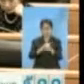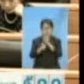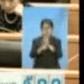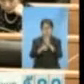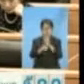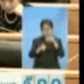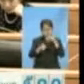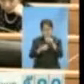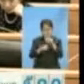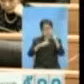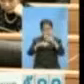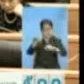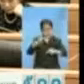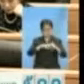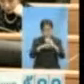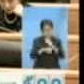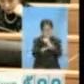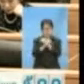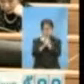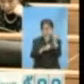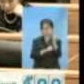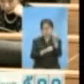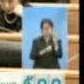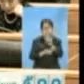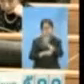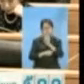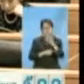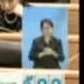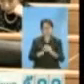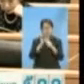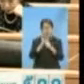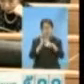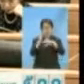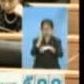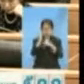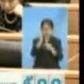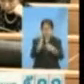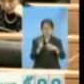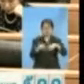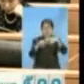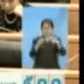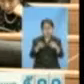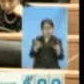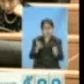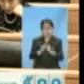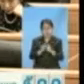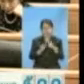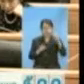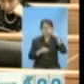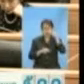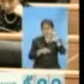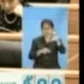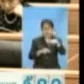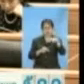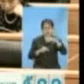ครับดูแลสถานที่ท่องเที่ยวเช่นเกาะสมุยเกาะพะงันนะครับมีนักท่องเที่ยวมา